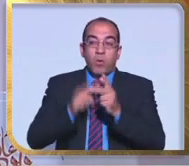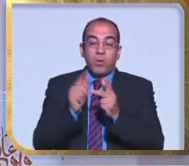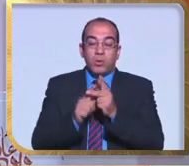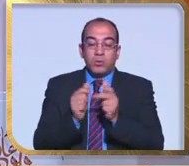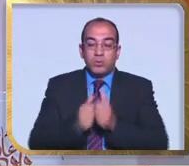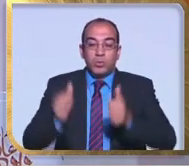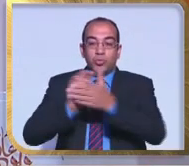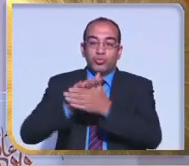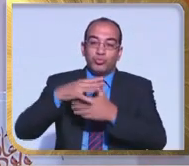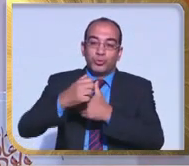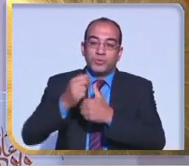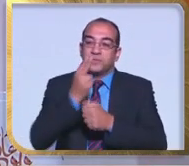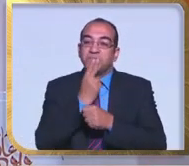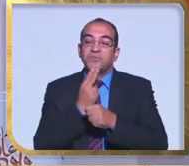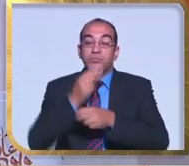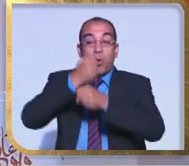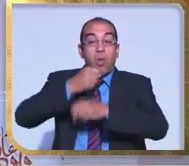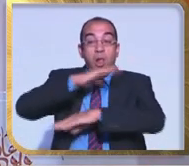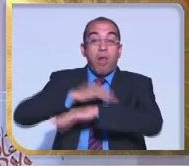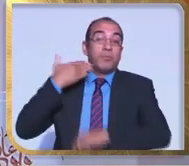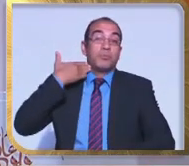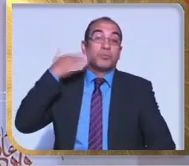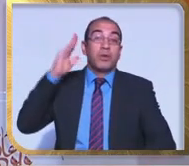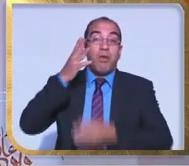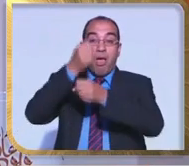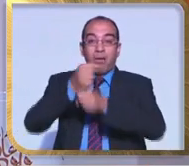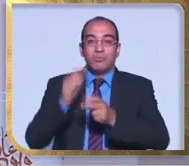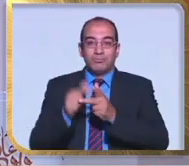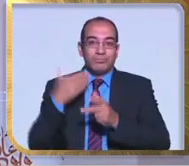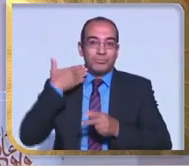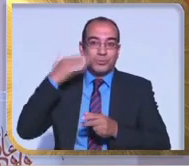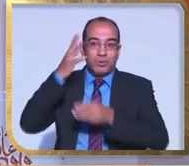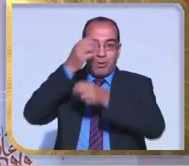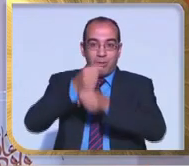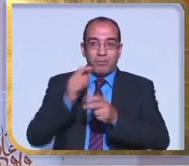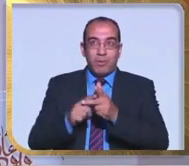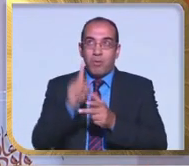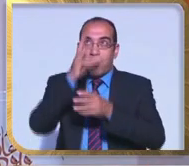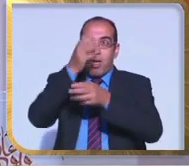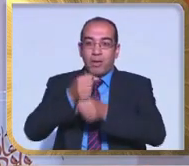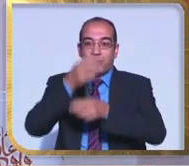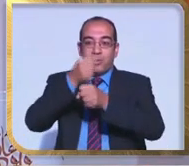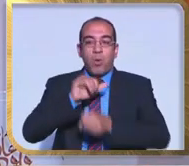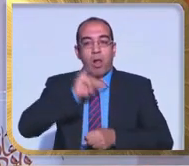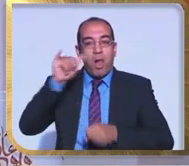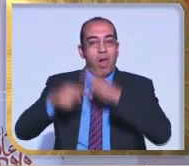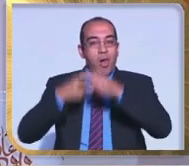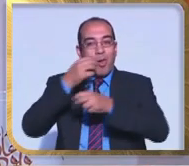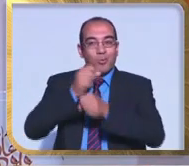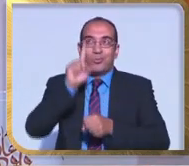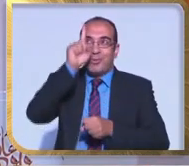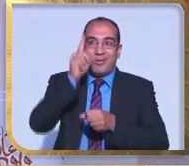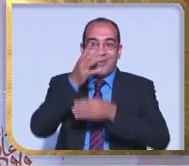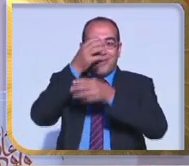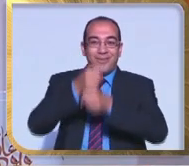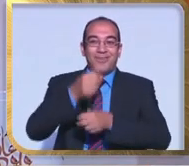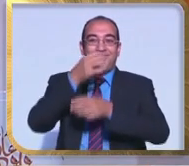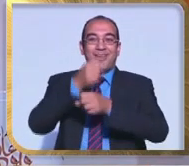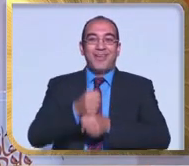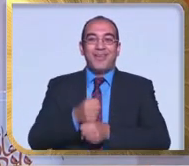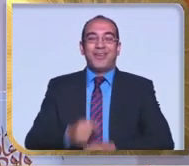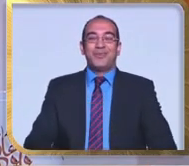وعلى آله وصحبه حق قدره ومقداره العظيم، اللهم في كل وقت وحين،